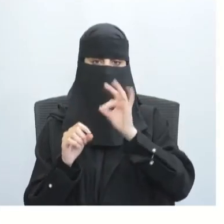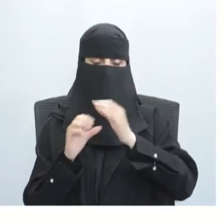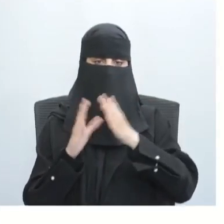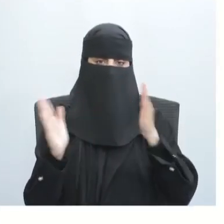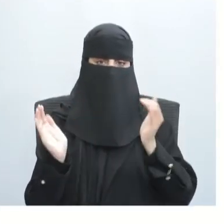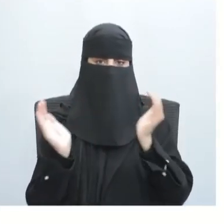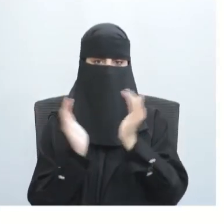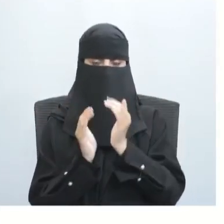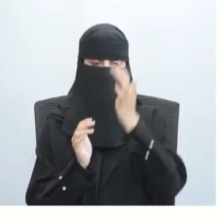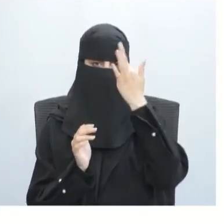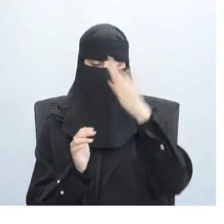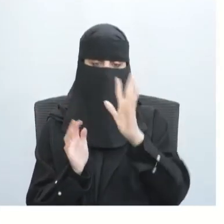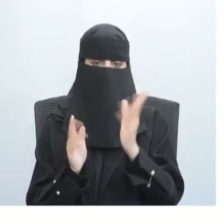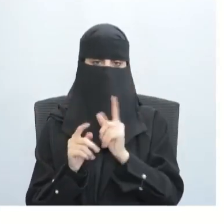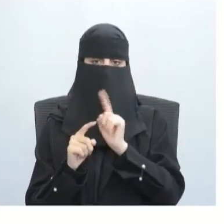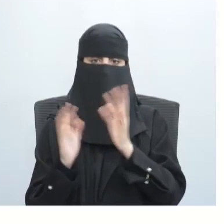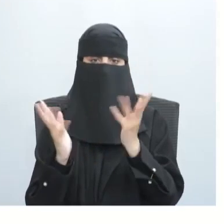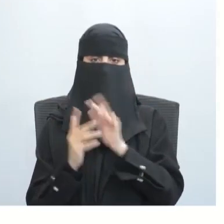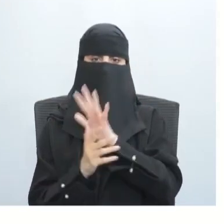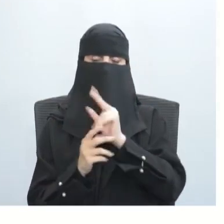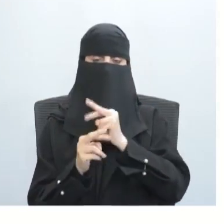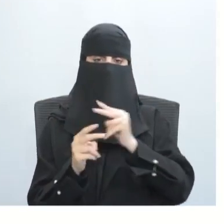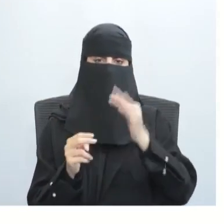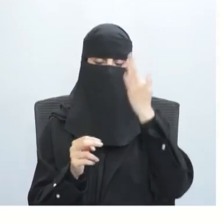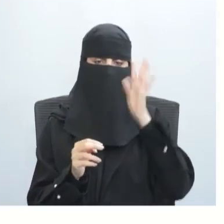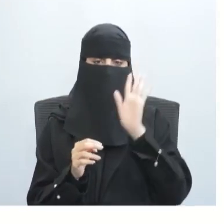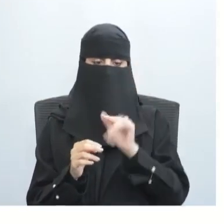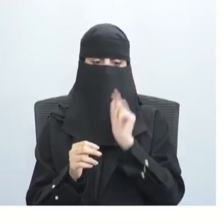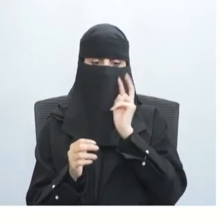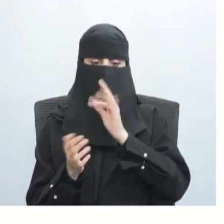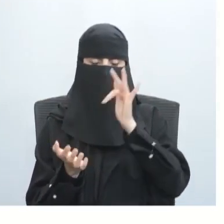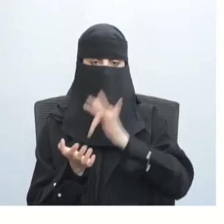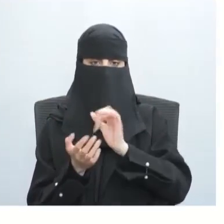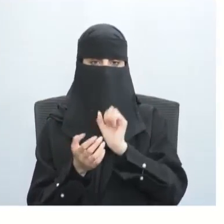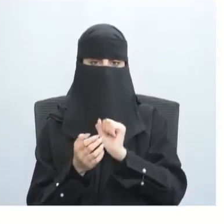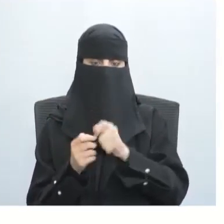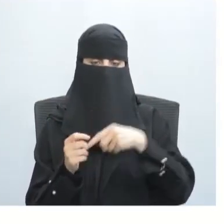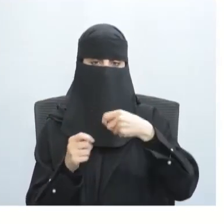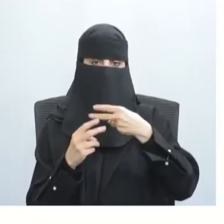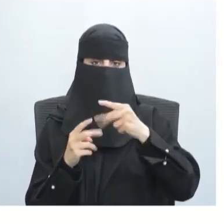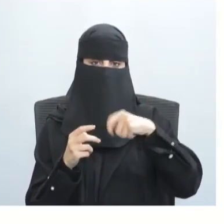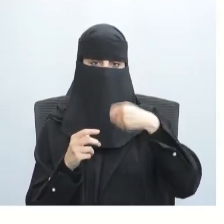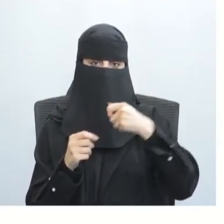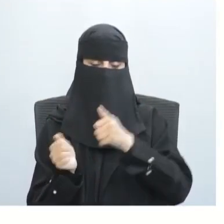وتصغير اللوحه كذلك الخط الابيض يشير الى موضع التشغيل للاطار الذي نشاهده